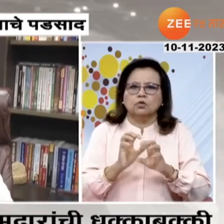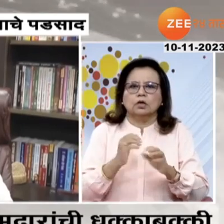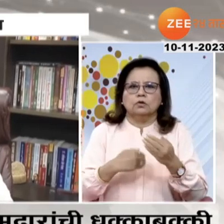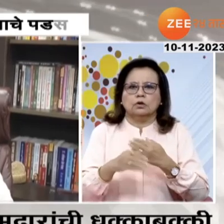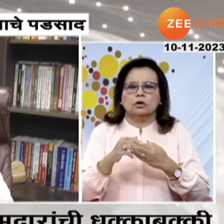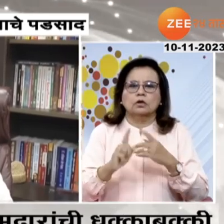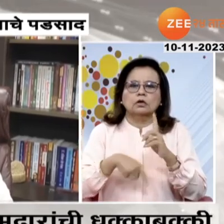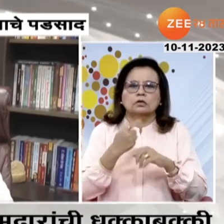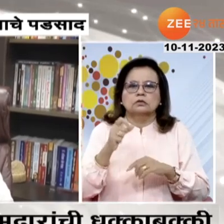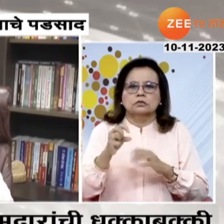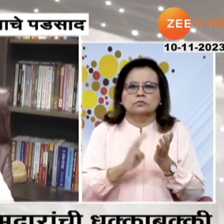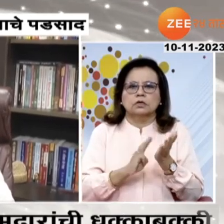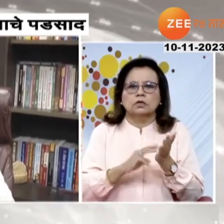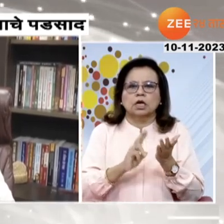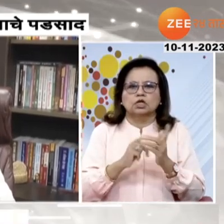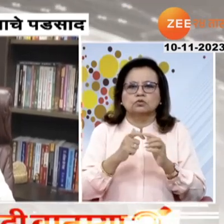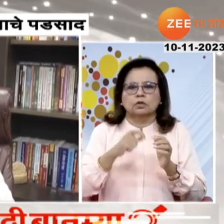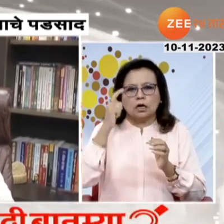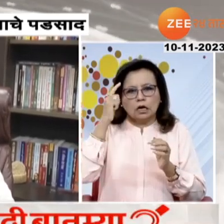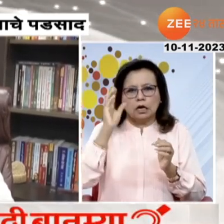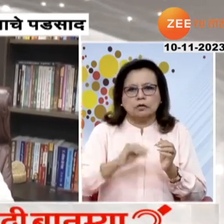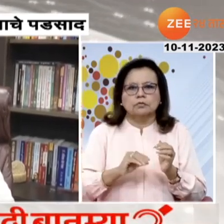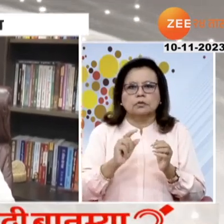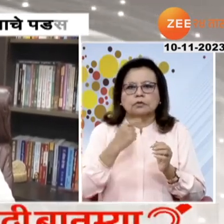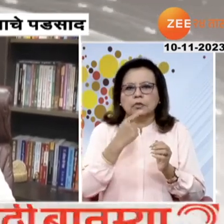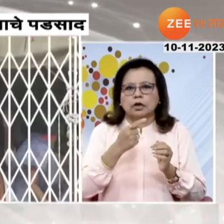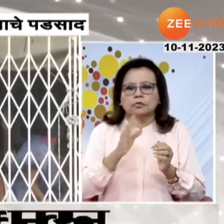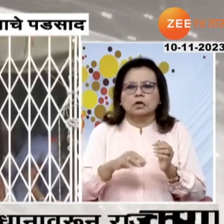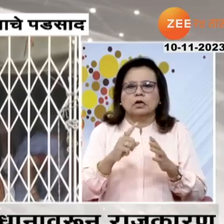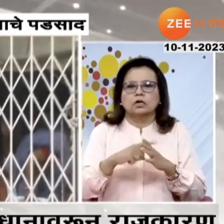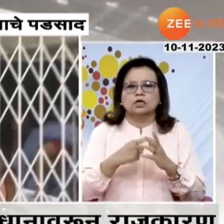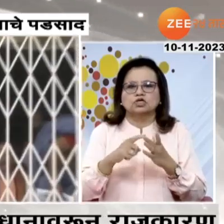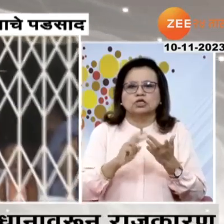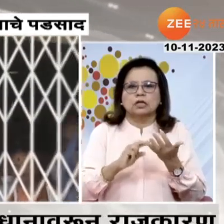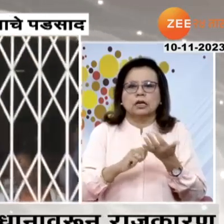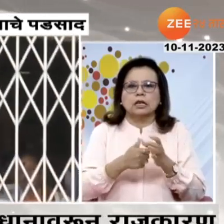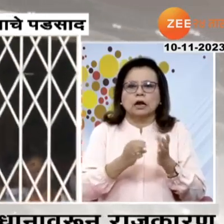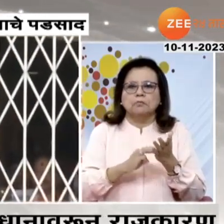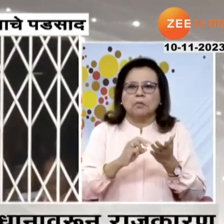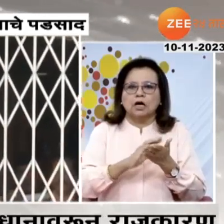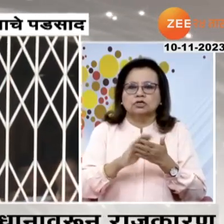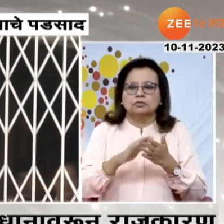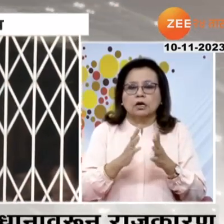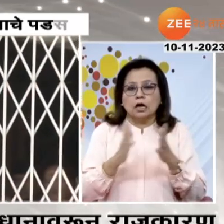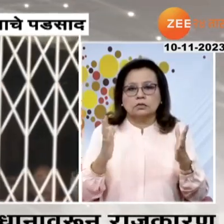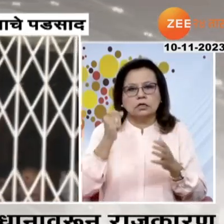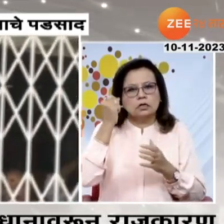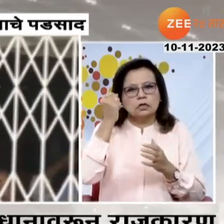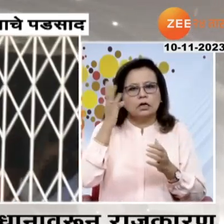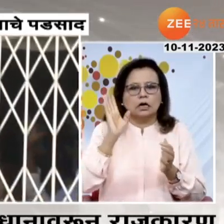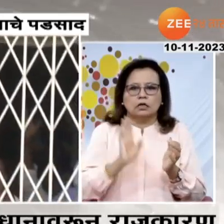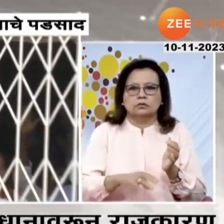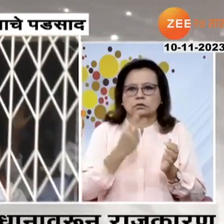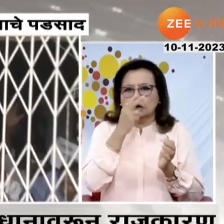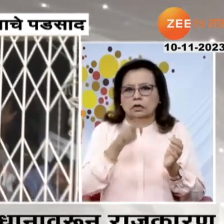झाली मुख्यमंत्री नितीश कुमार यांनी केलेल्या वादग्रस्त विधाना वून जीतन राम मांजी यांनी सुद्धा नाराजी व्यक्त केली